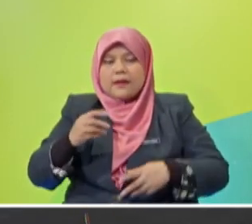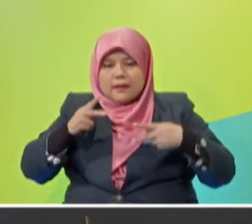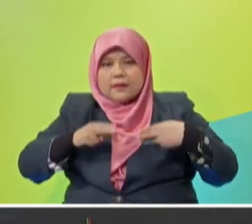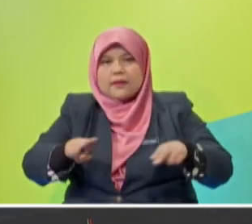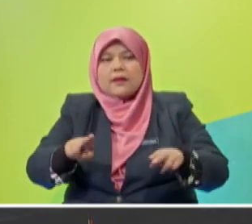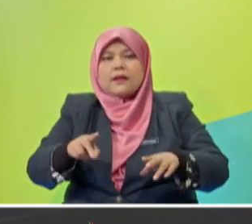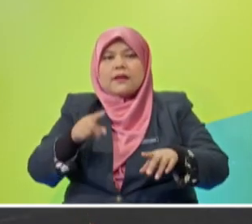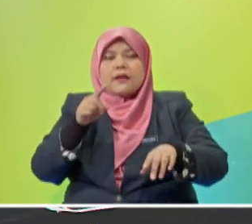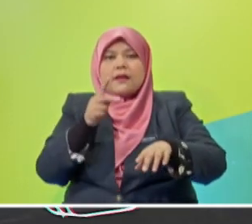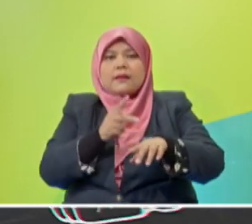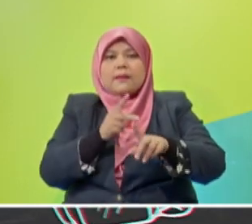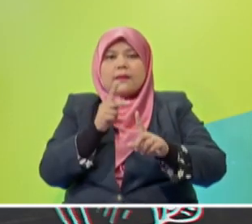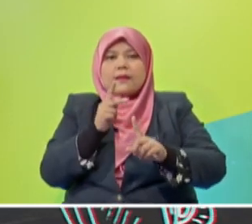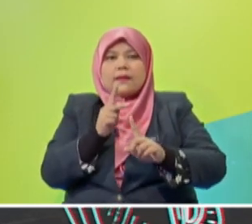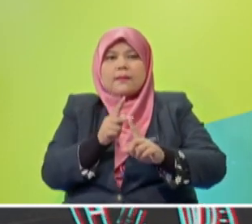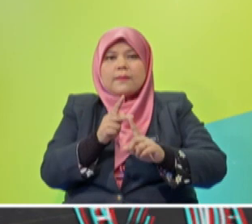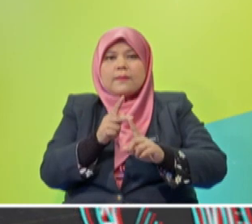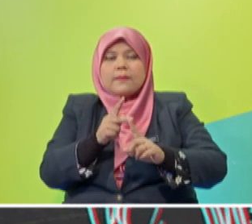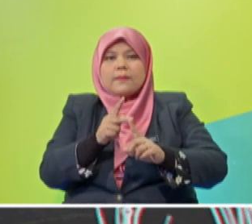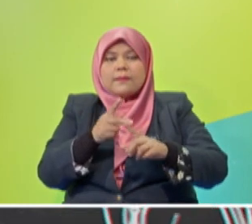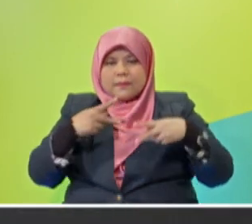dijual. Selain itu, cikgu,